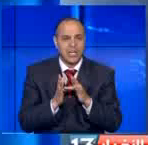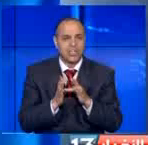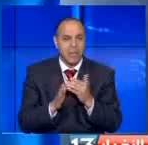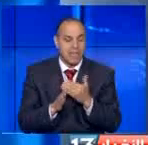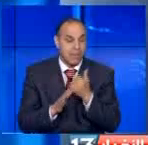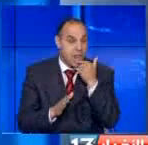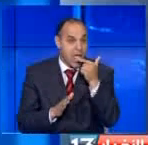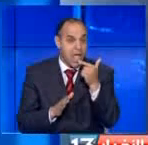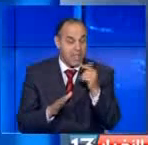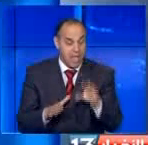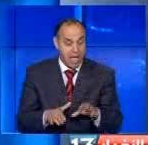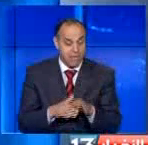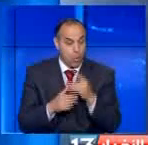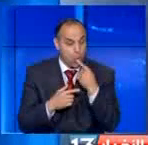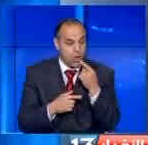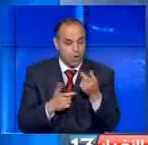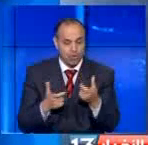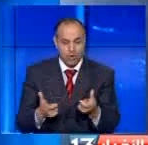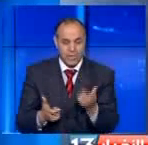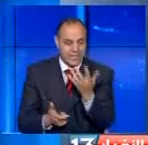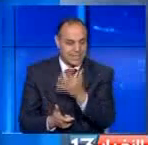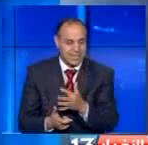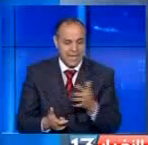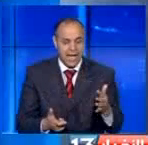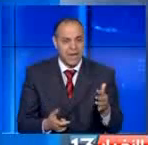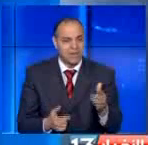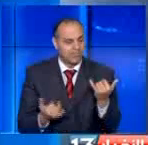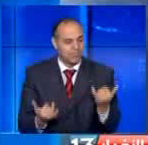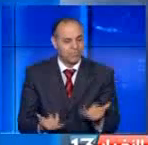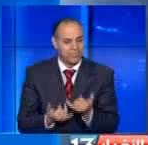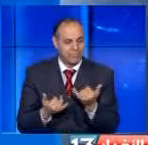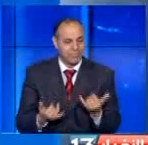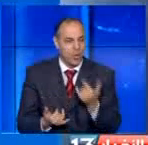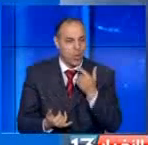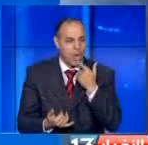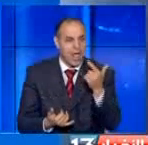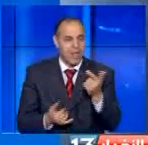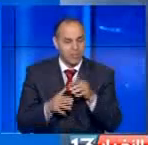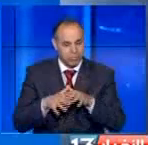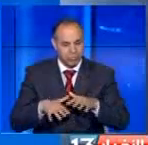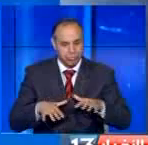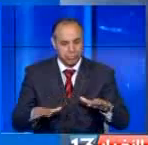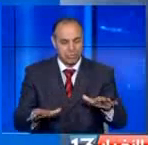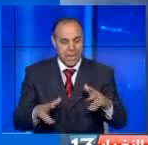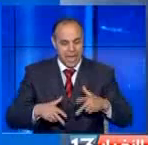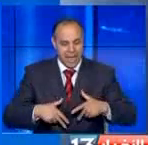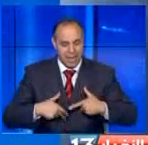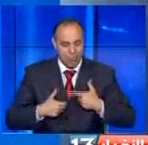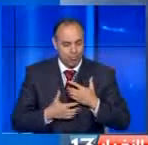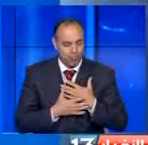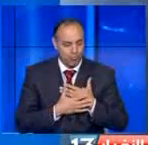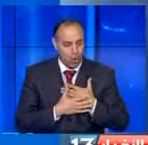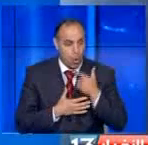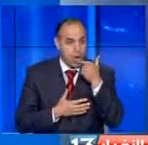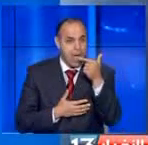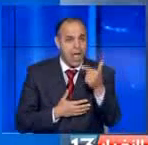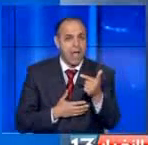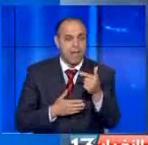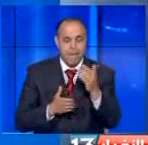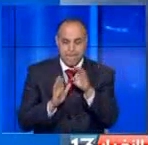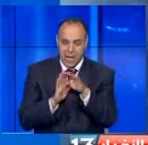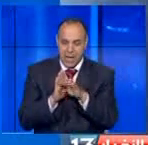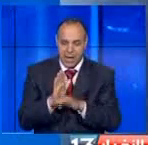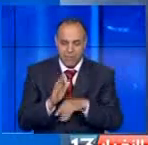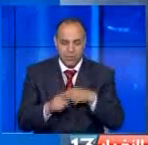المدار. التظاهرة مثلت فرصة للأطفال للترفيه، وسعت إلى نشر قيم الحياة والمحبة عبر